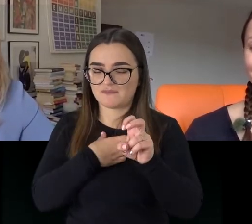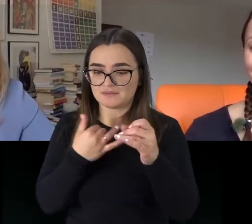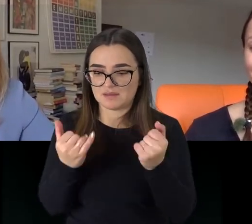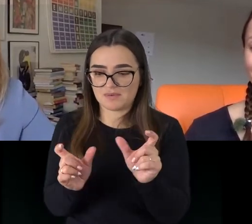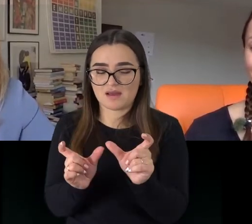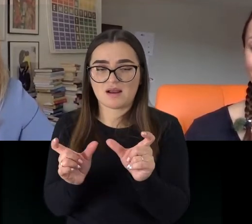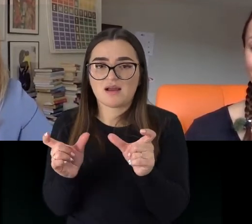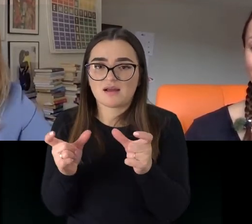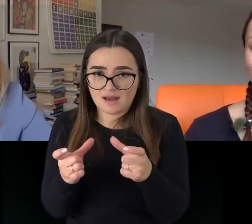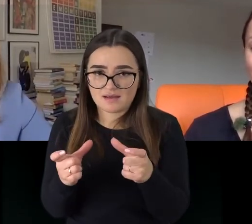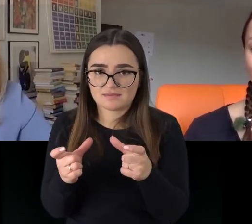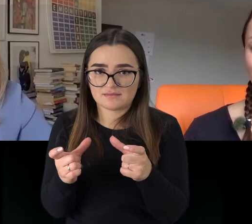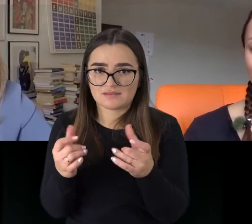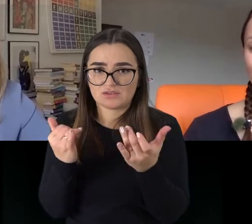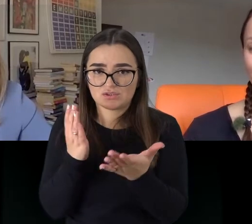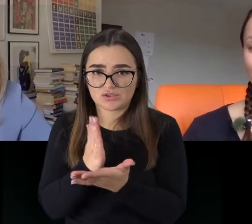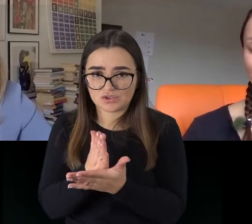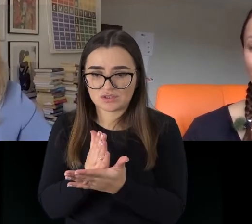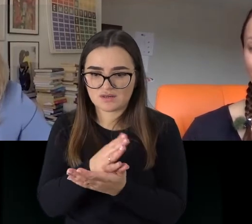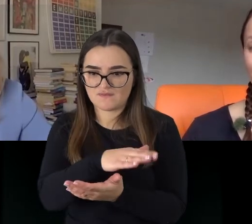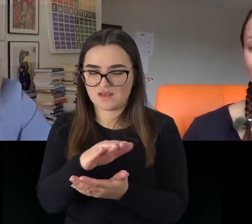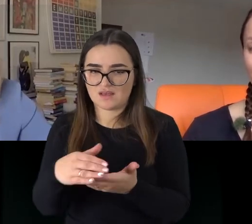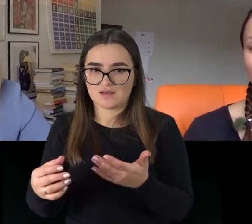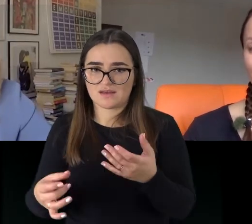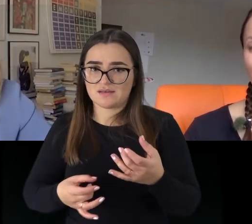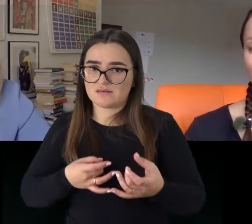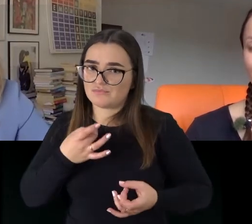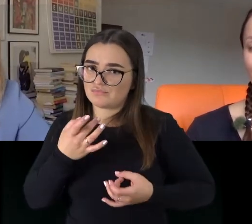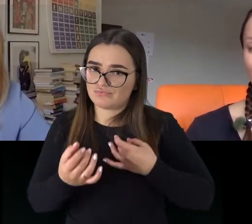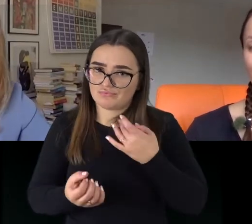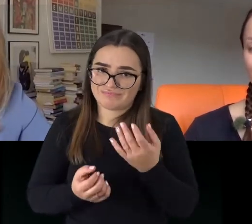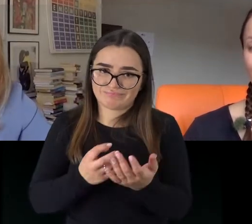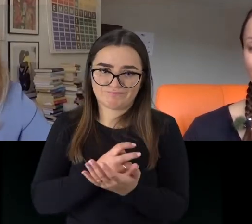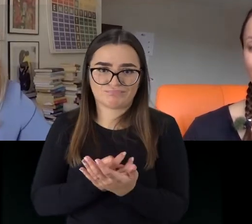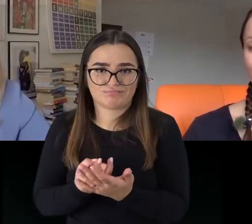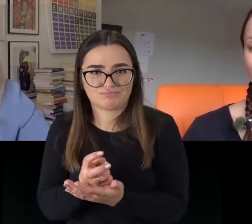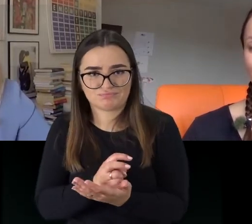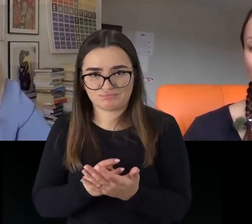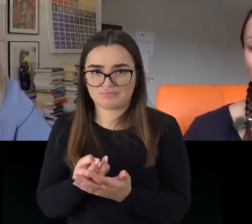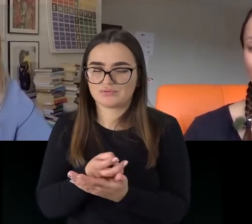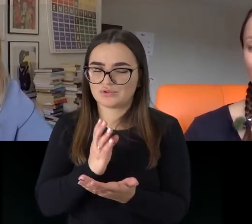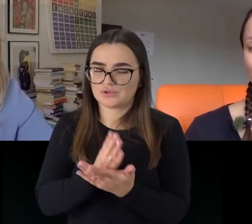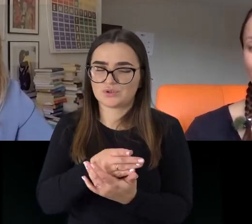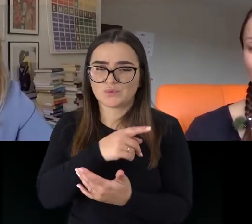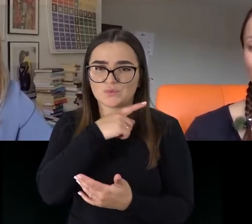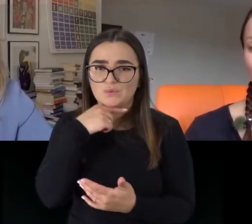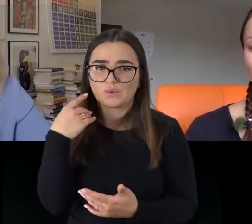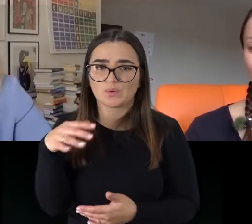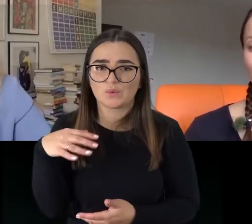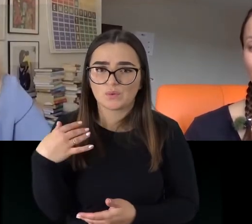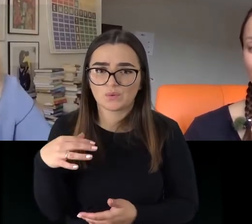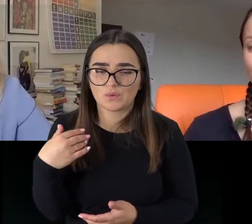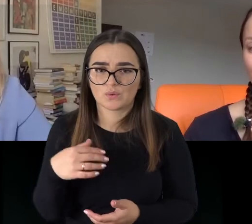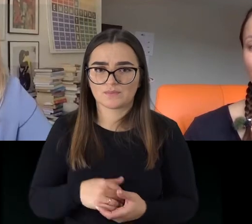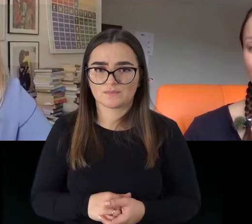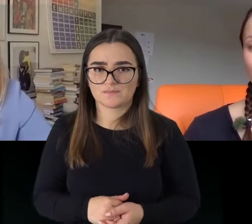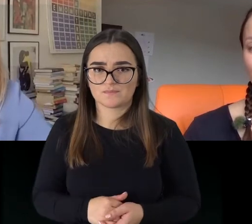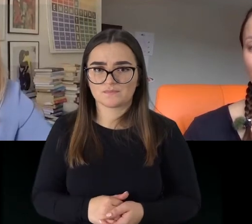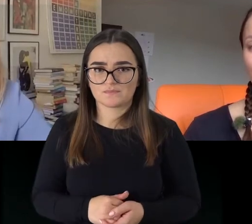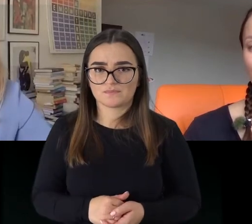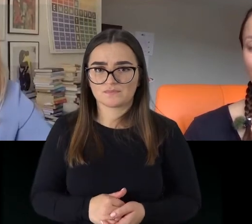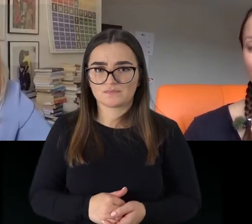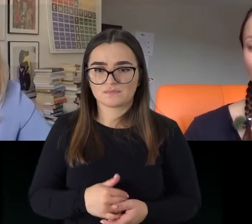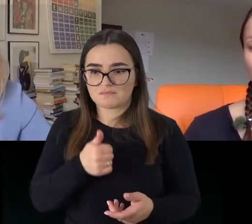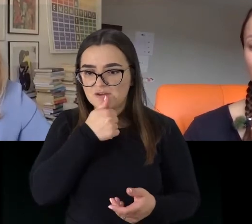dėl to yra siaubingas stresas patiria vaikai ir tos antrosios pusės. priklausomybių šeimose, nes įsivaizduokit, net nebegali